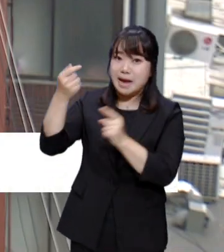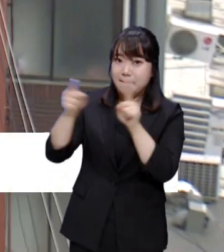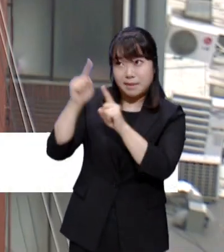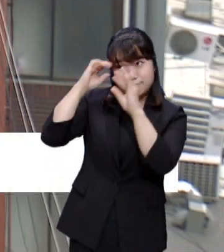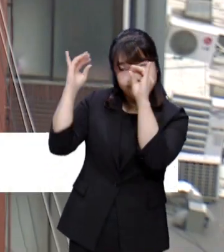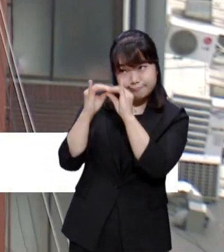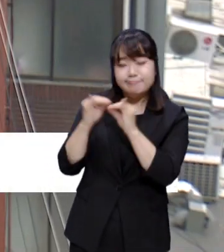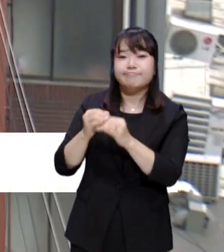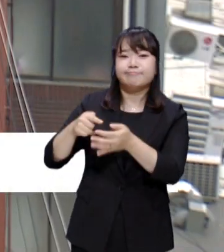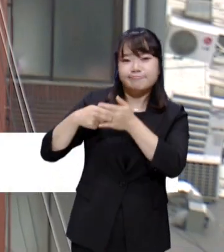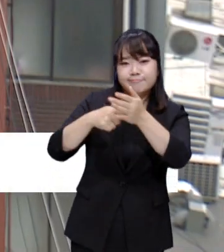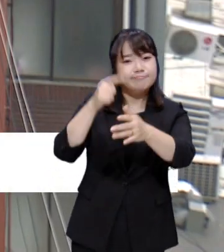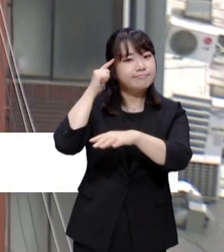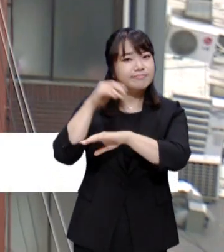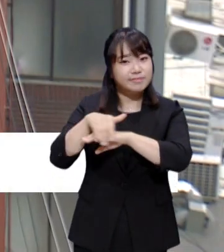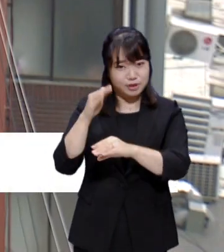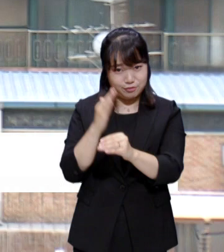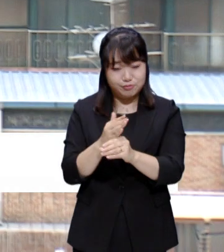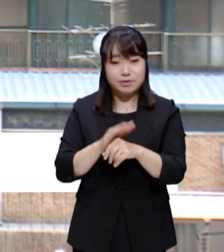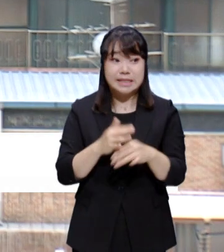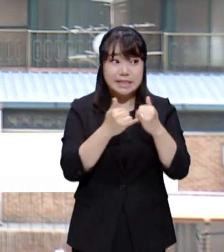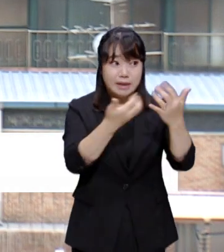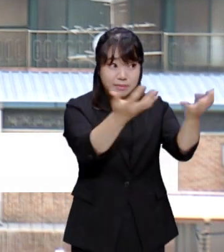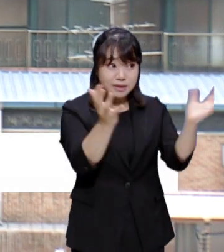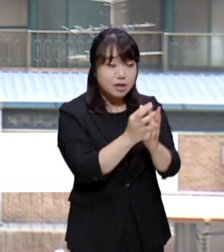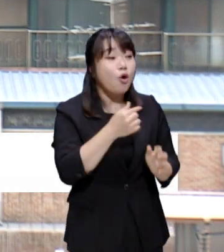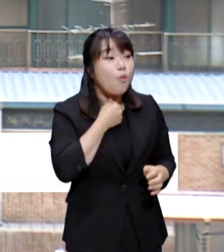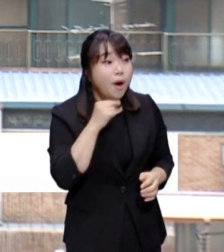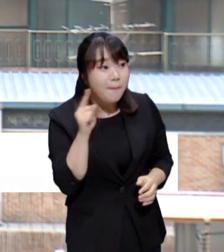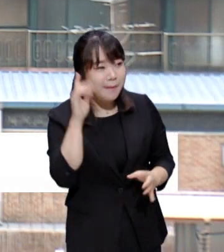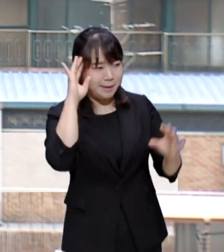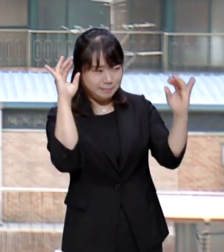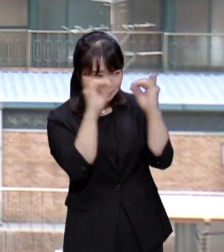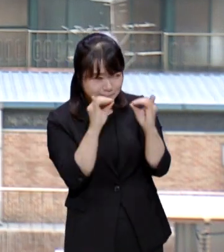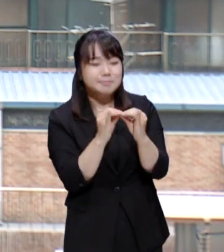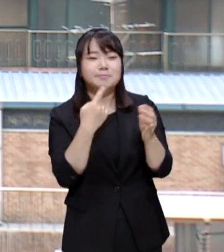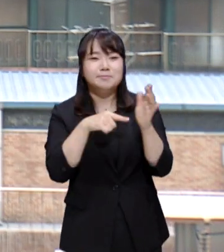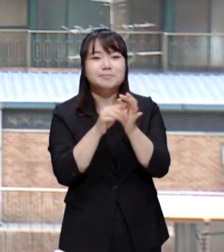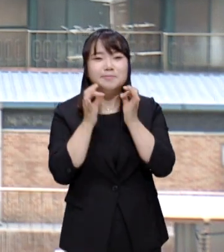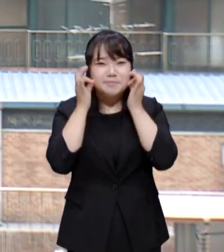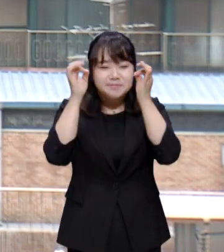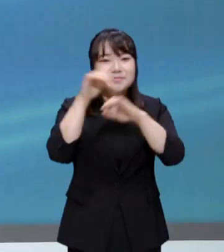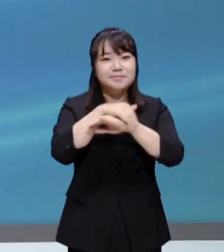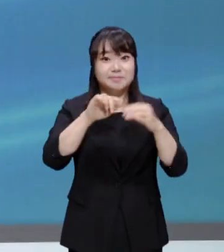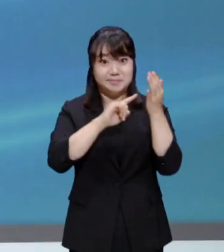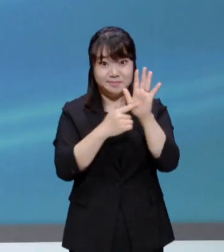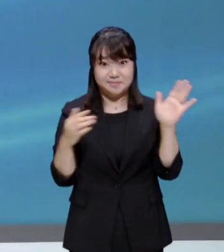협력하겠다고 밝혔습니다. 조만간 주민들이 원하는 좋은 소식이 있을 것이라고 덧붙였습니다.